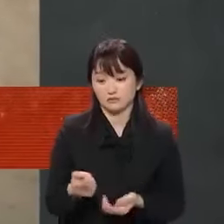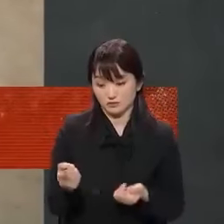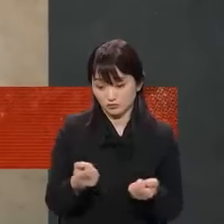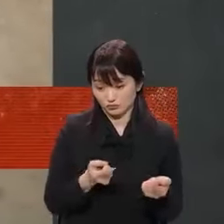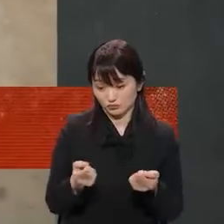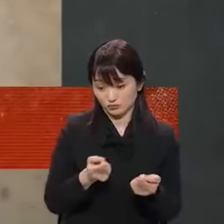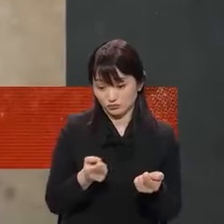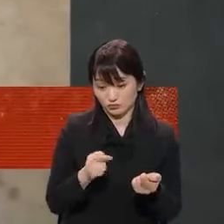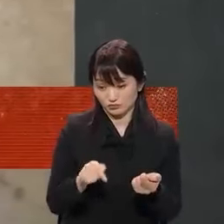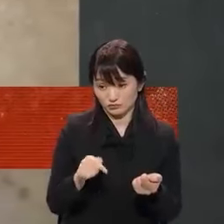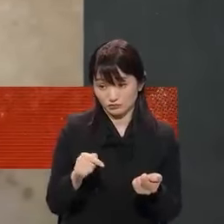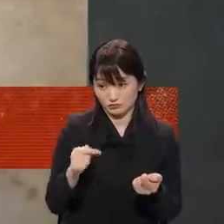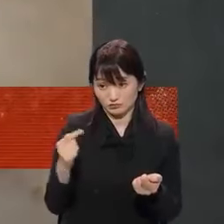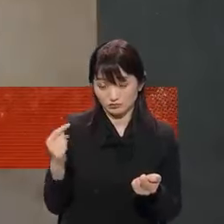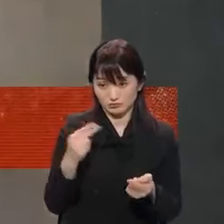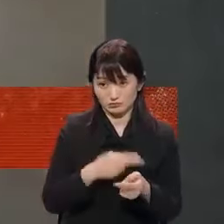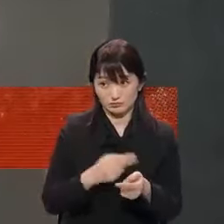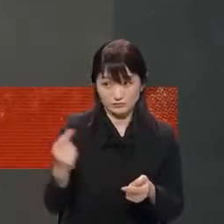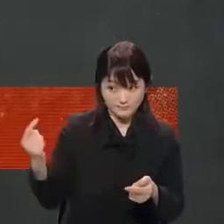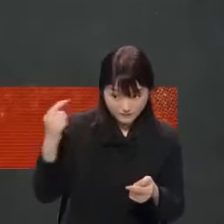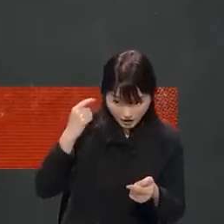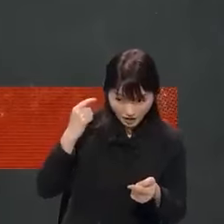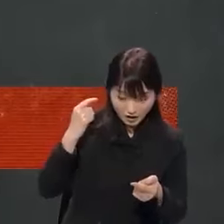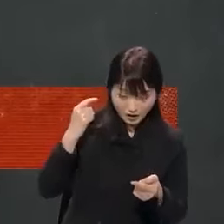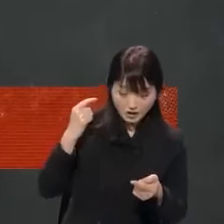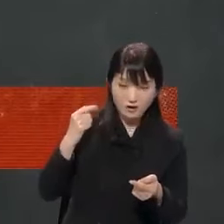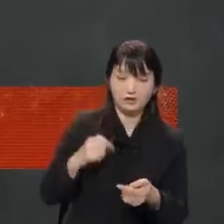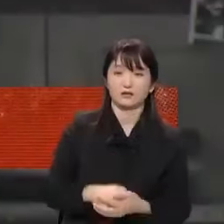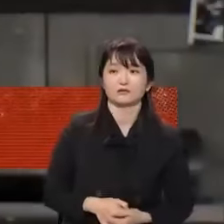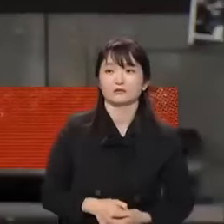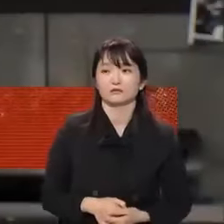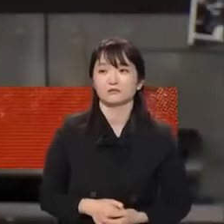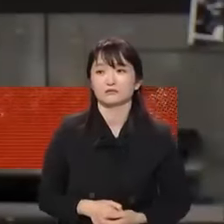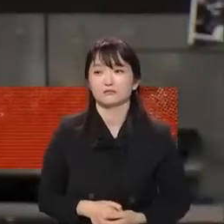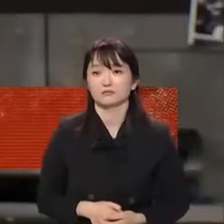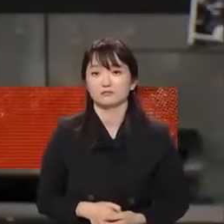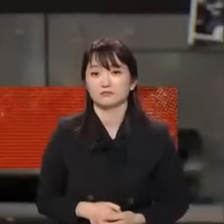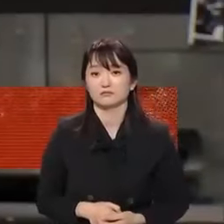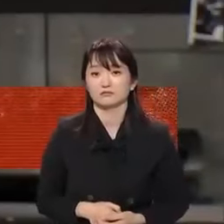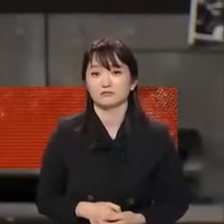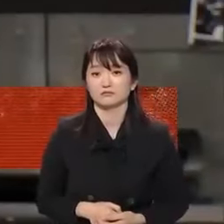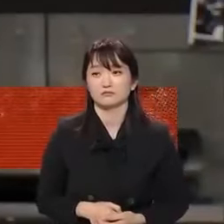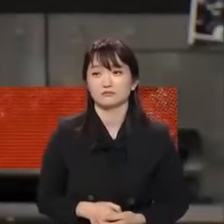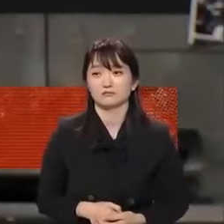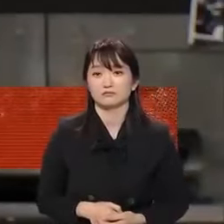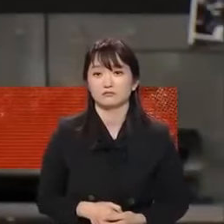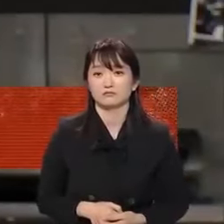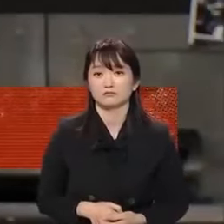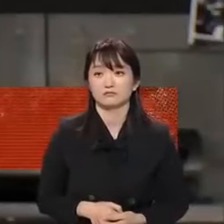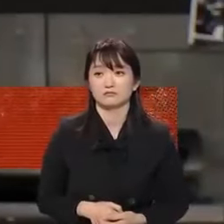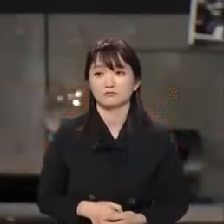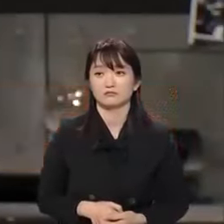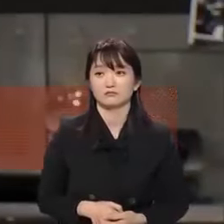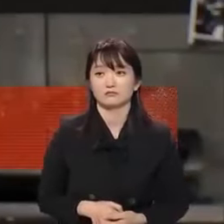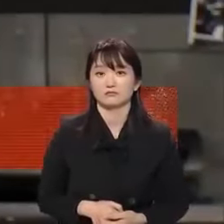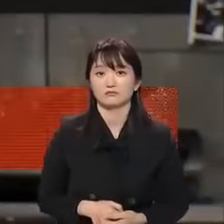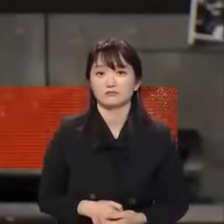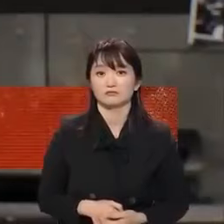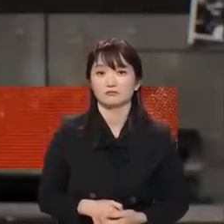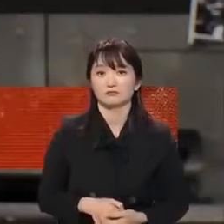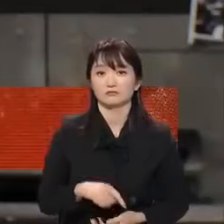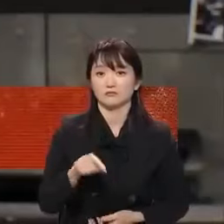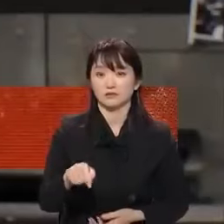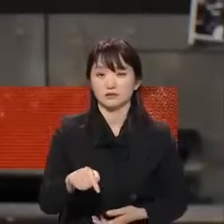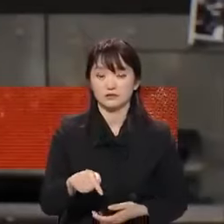나서는 과정에서 그게 또 선생님 귀에 들어갔던 모양입니다. 그래 여기까지 얘기를 하면서도 이게 지금 그렇게까지 흥분할